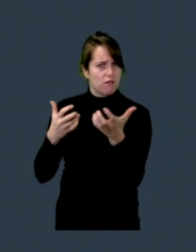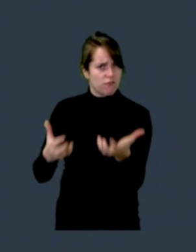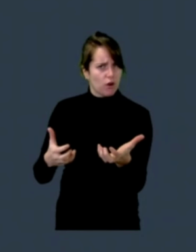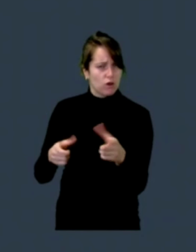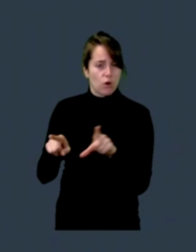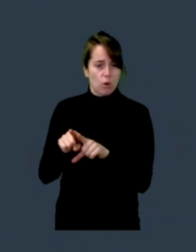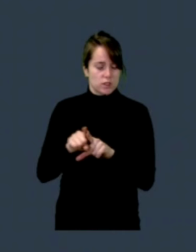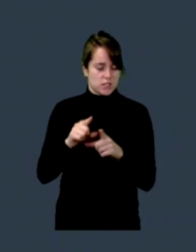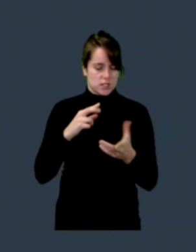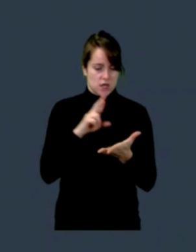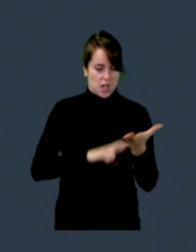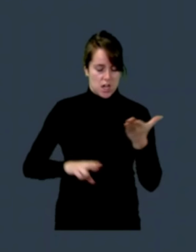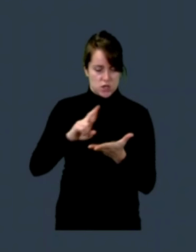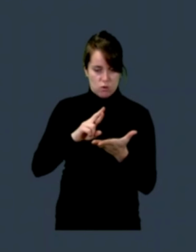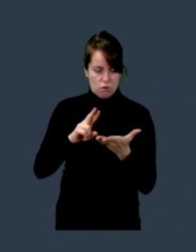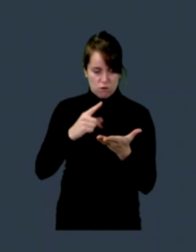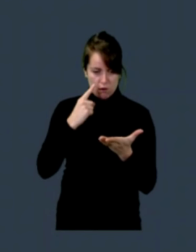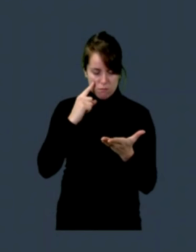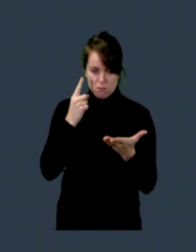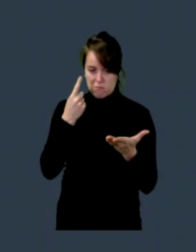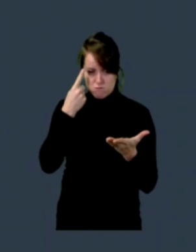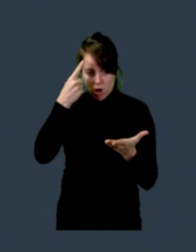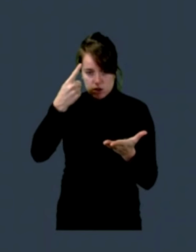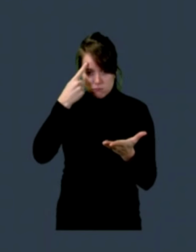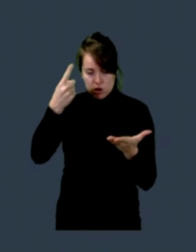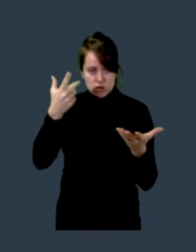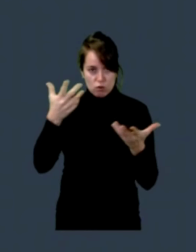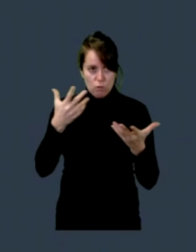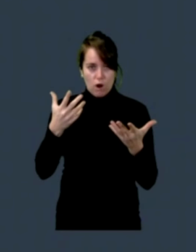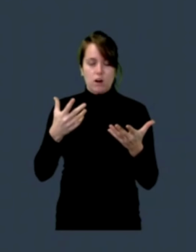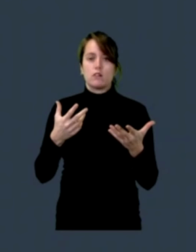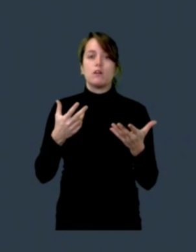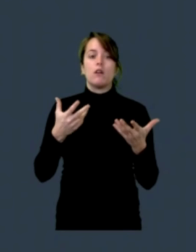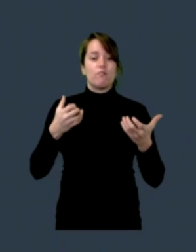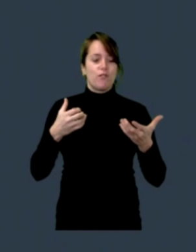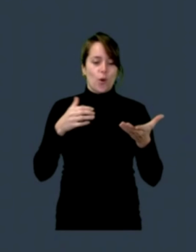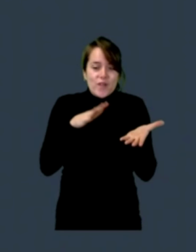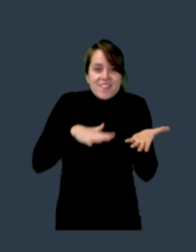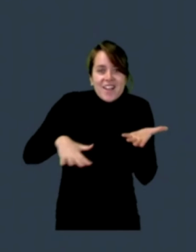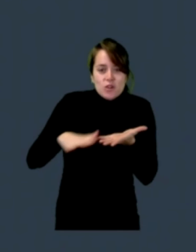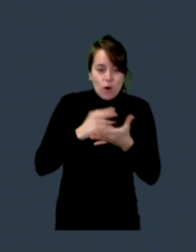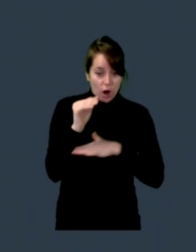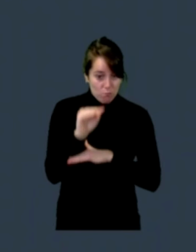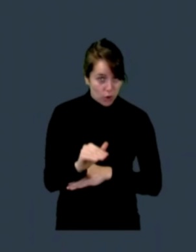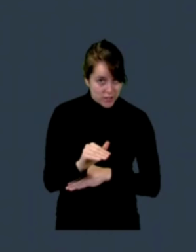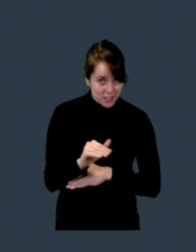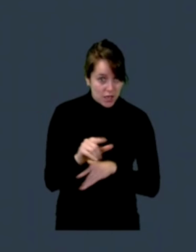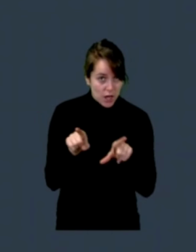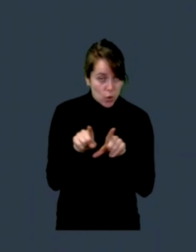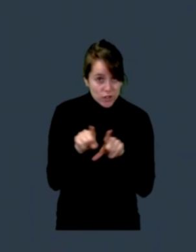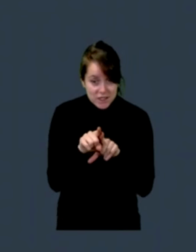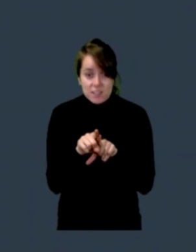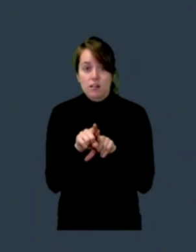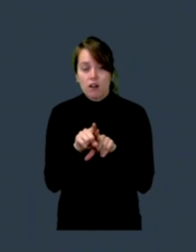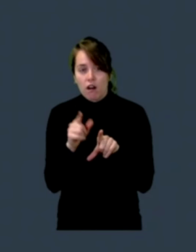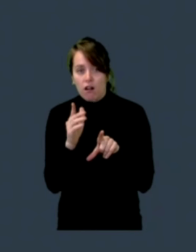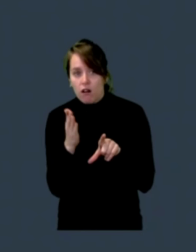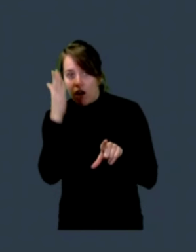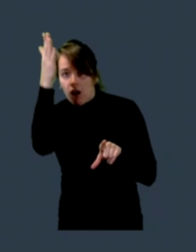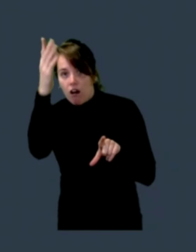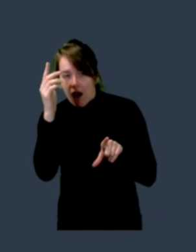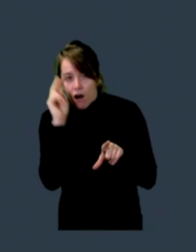notre région soit toujours tournée vers à la fois cette volonté de protéger notre territoire et de la projeter vers les